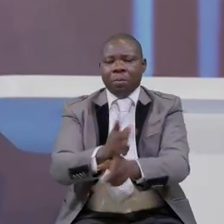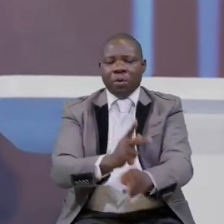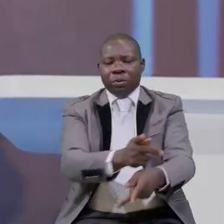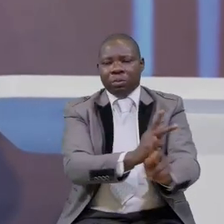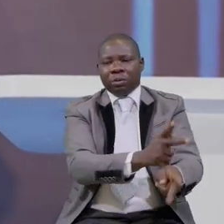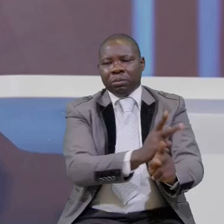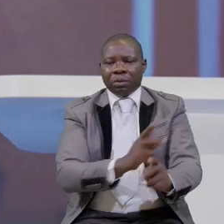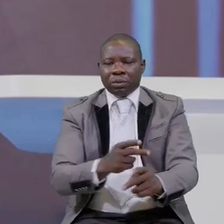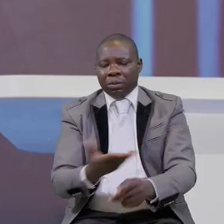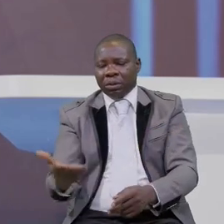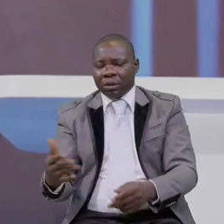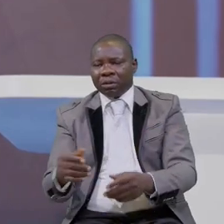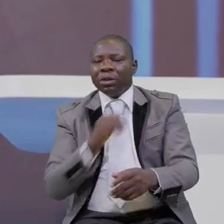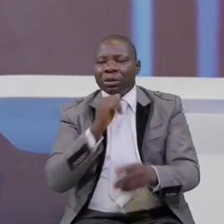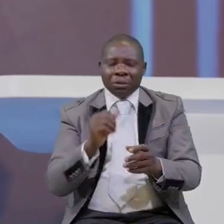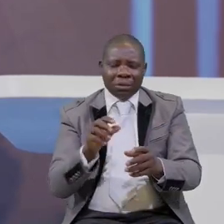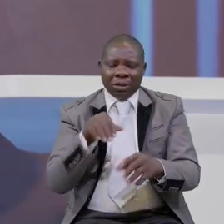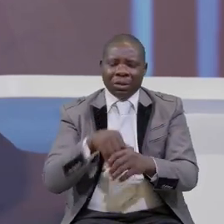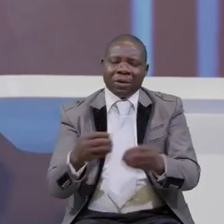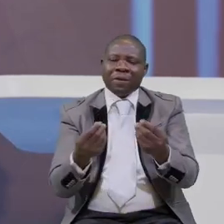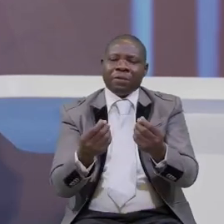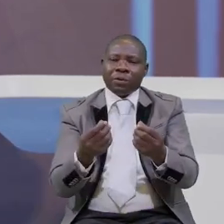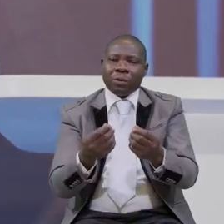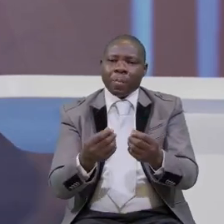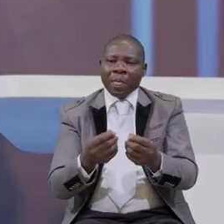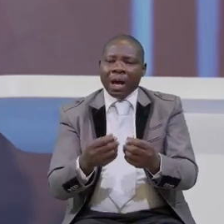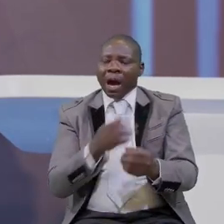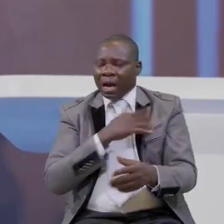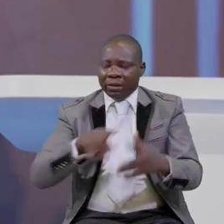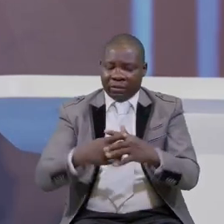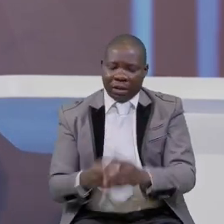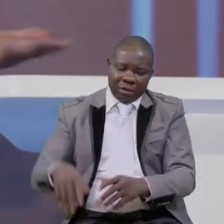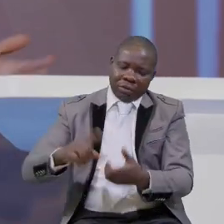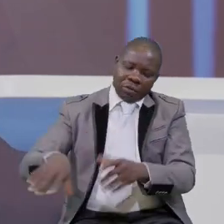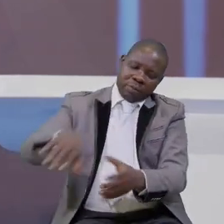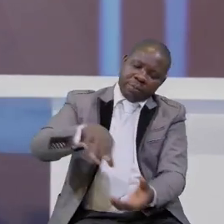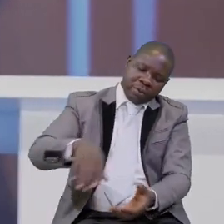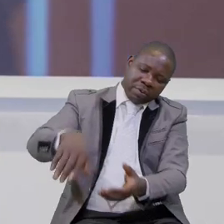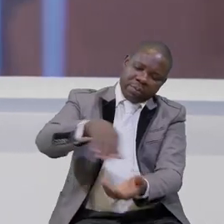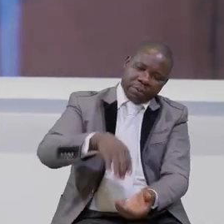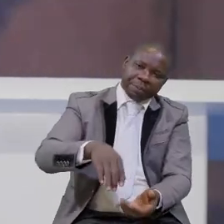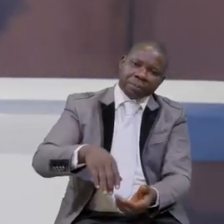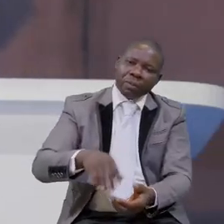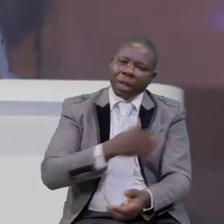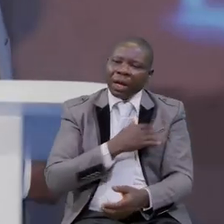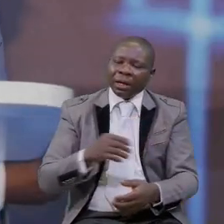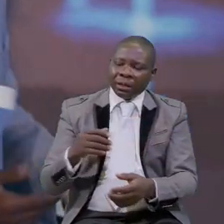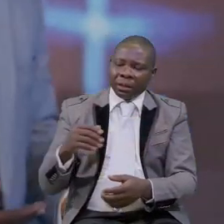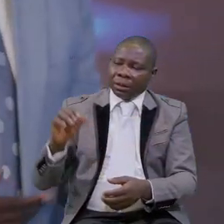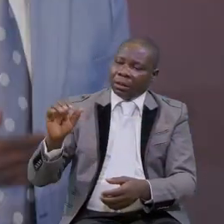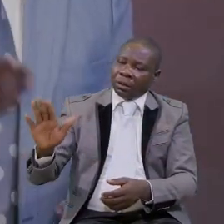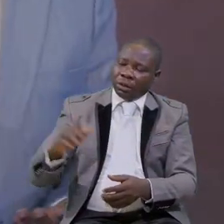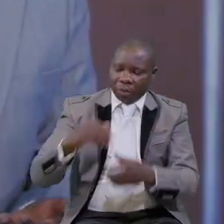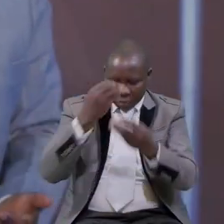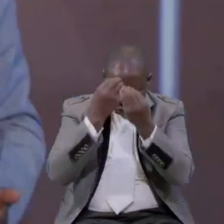Il va emprunter des vases. Enferme-toi dans la chambre. Et verse, déverse, verse, verse. Elle a obéi. Et